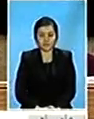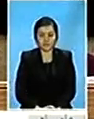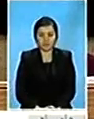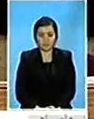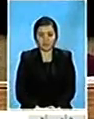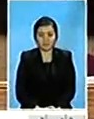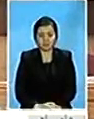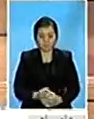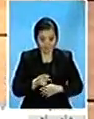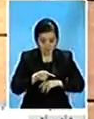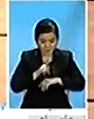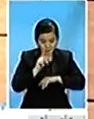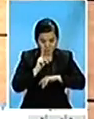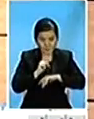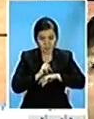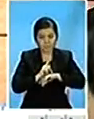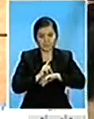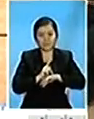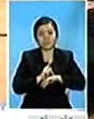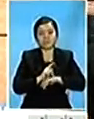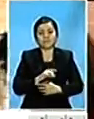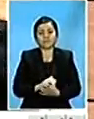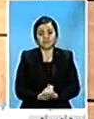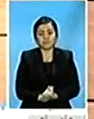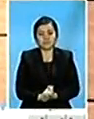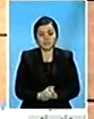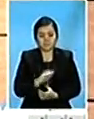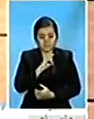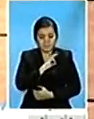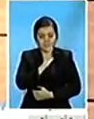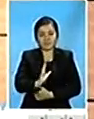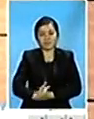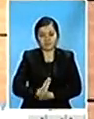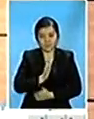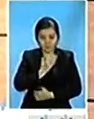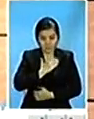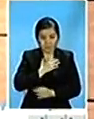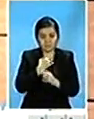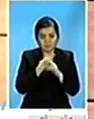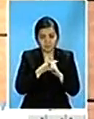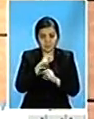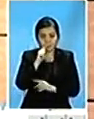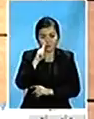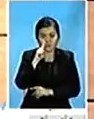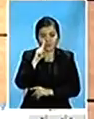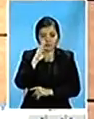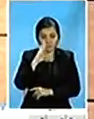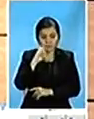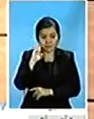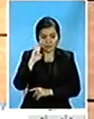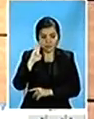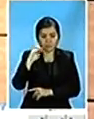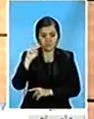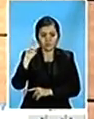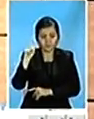กราบเรียนท่านประธานสภาที่เคารพและท่านสมาชิกผู้ทรงเกียรติดิฉันสิรินธรรามสูตรสมาชิกสภาผู้แ